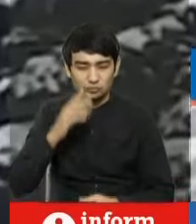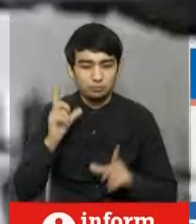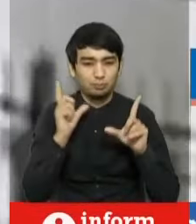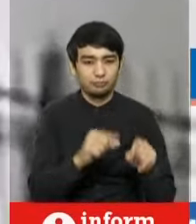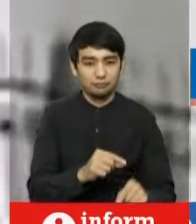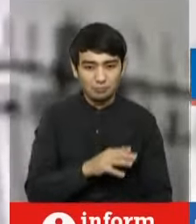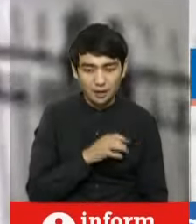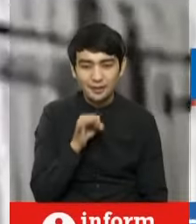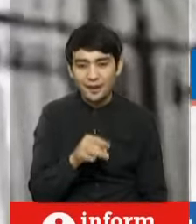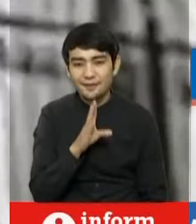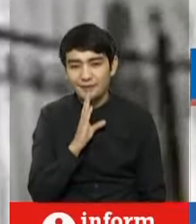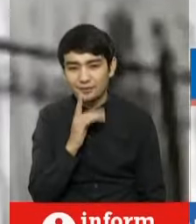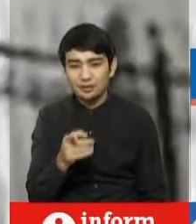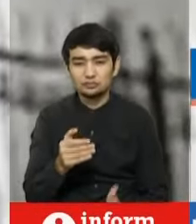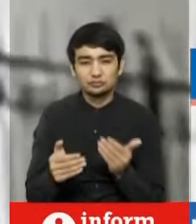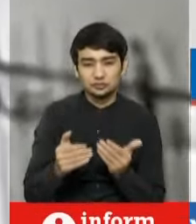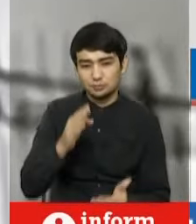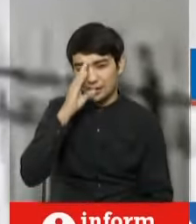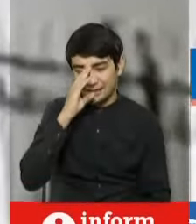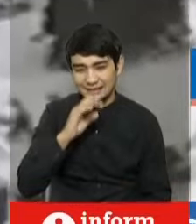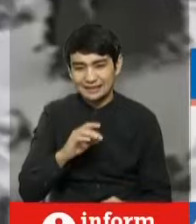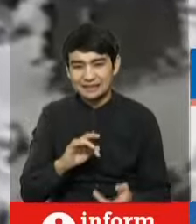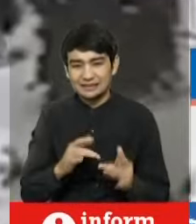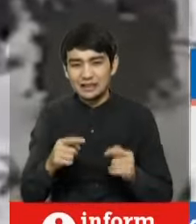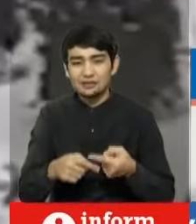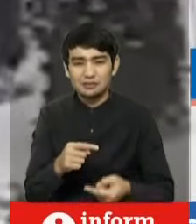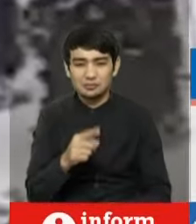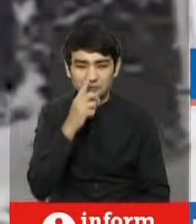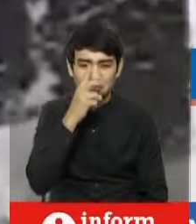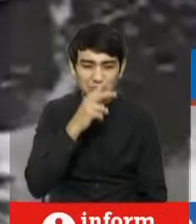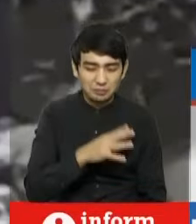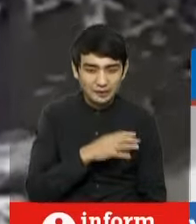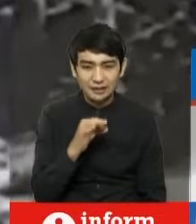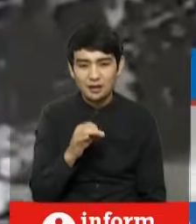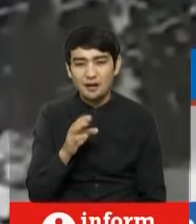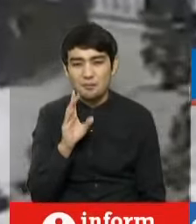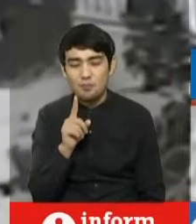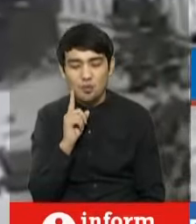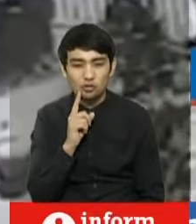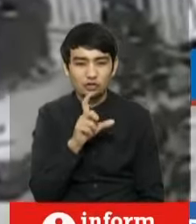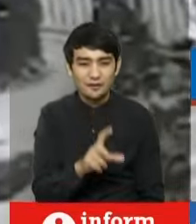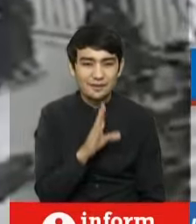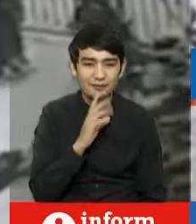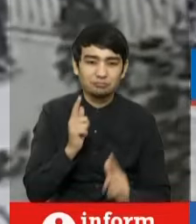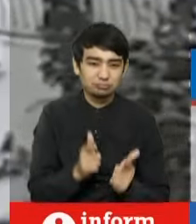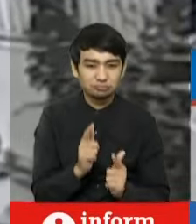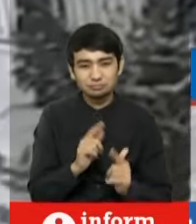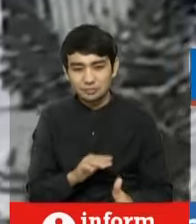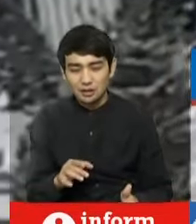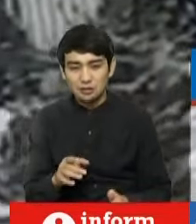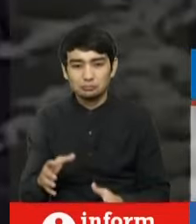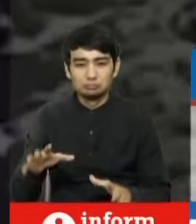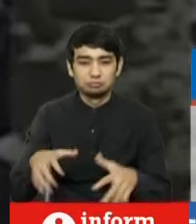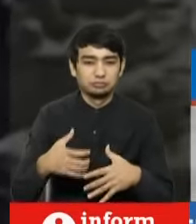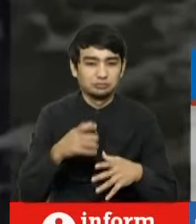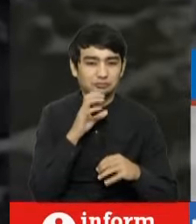направлении. Оказалось, что девушка общалась с парнем в сети несколько месяцев, и молодой человек, не спрашивая согласия девушки, решил на ней жениться.